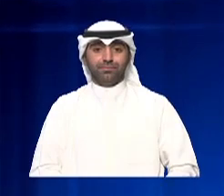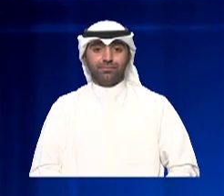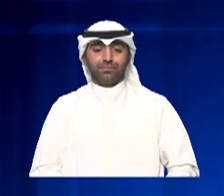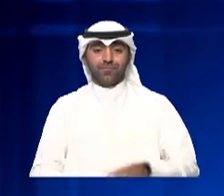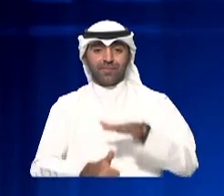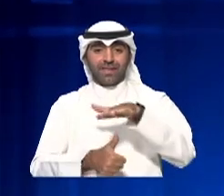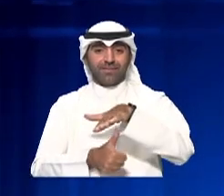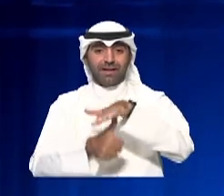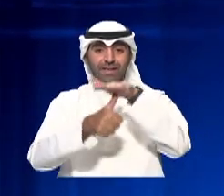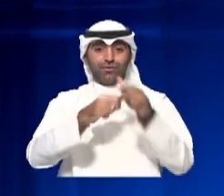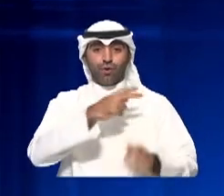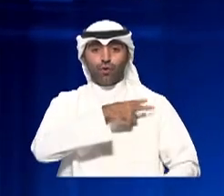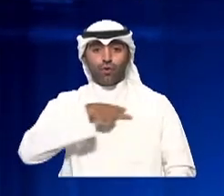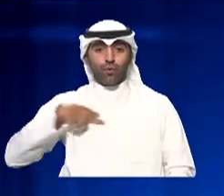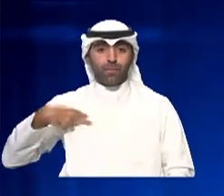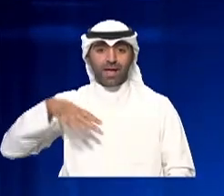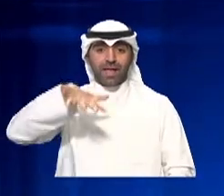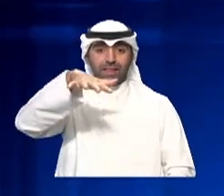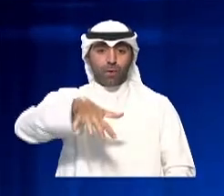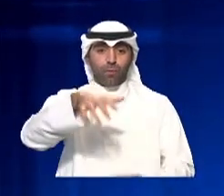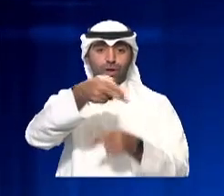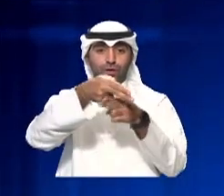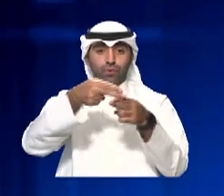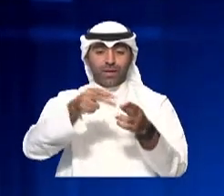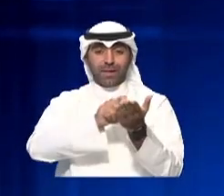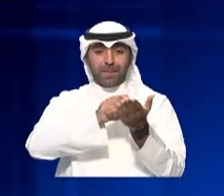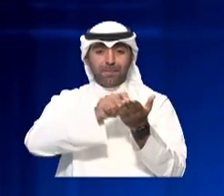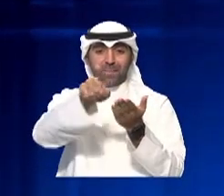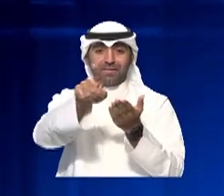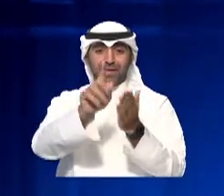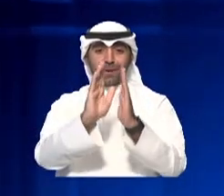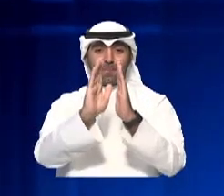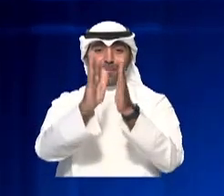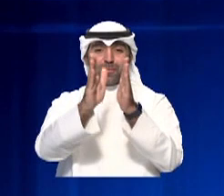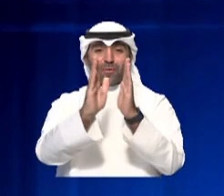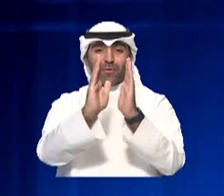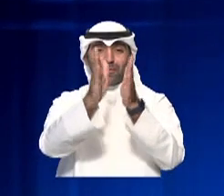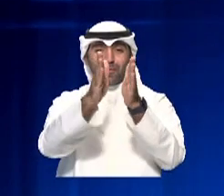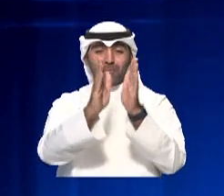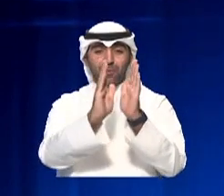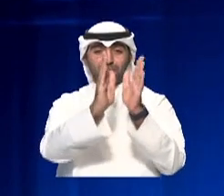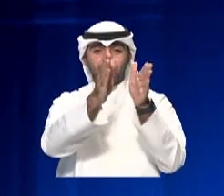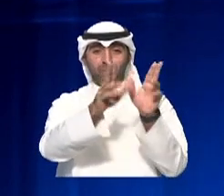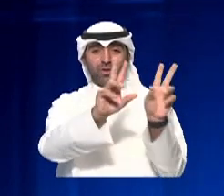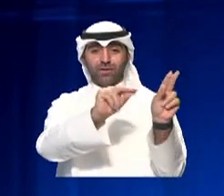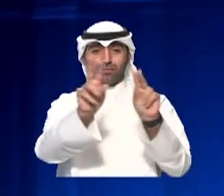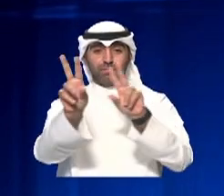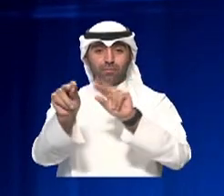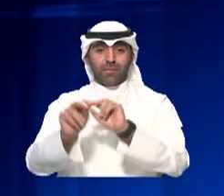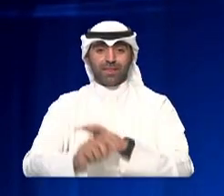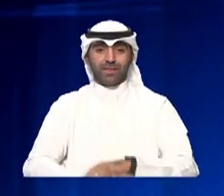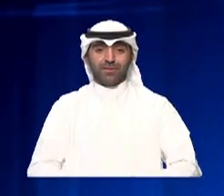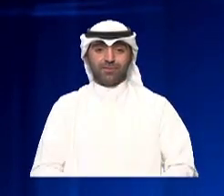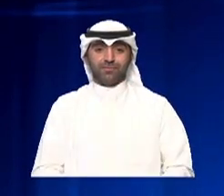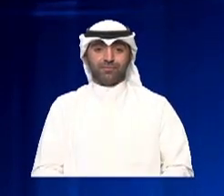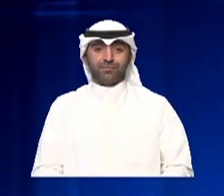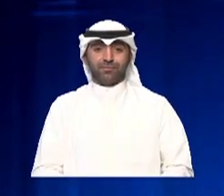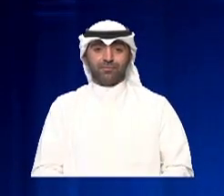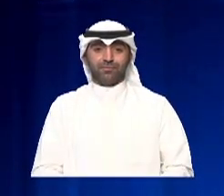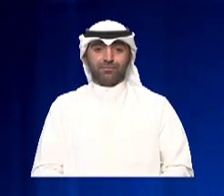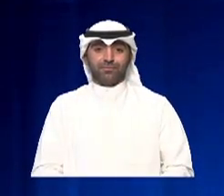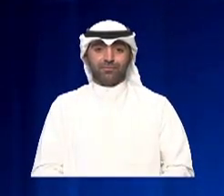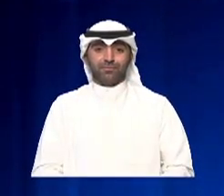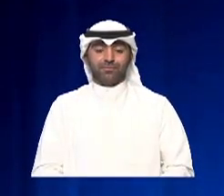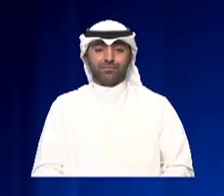كما بعث سمو الشيخ صباح خالد الحمد الصباح رئيس مجلس الوزراء حفظه الله ببرقية تهنئة مماثلة.